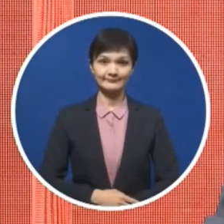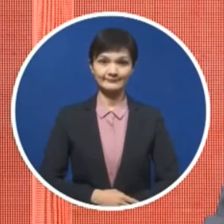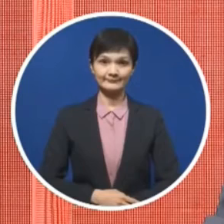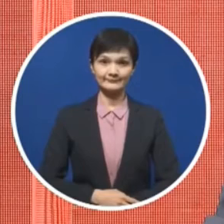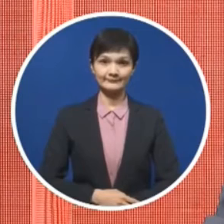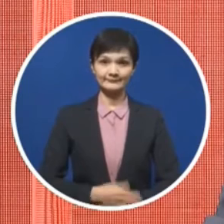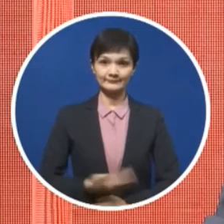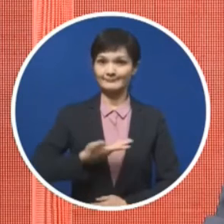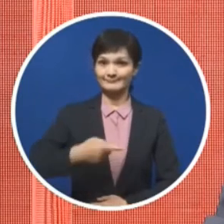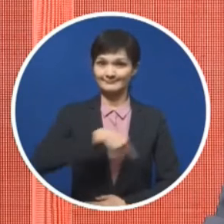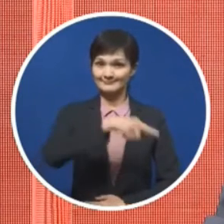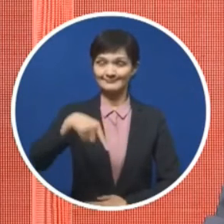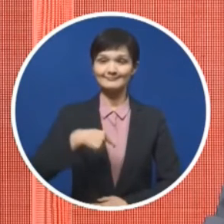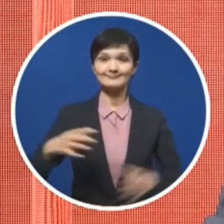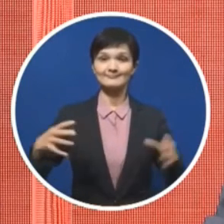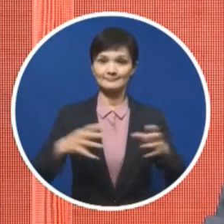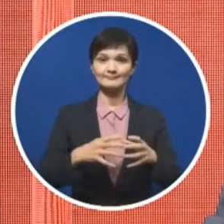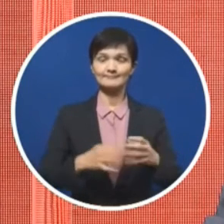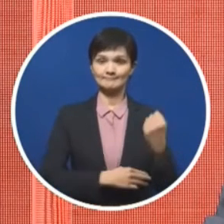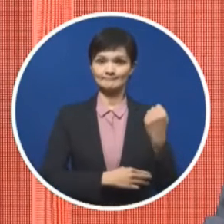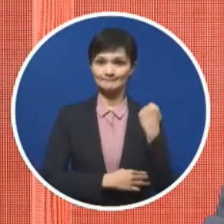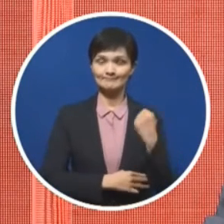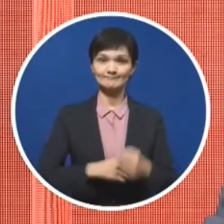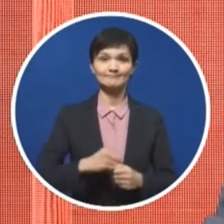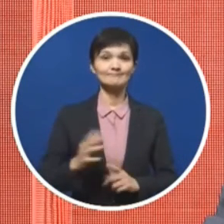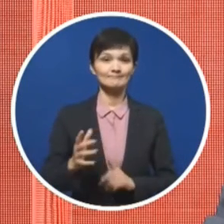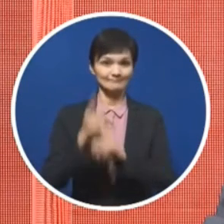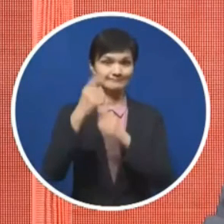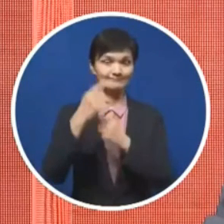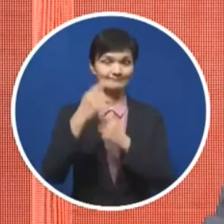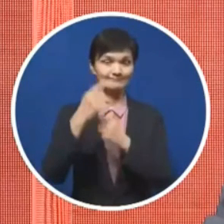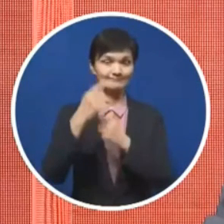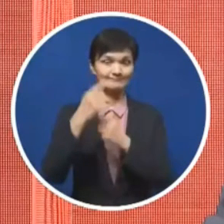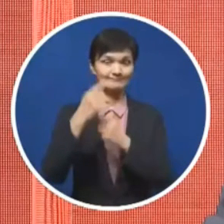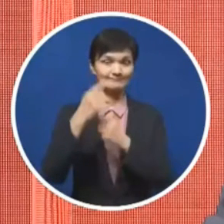让我们一起加油，天佑台湾，